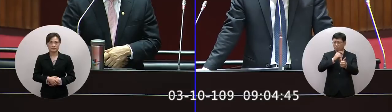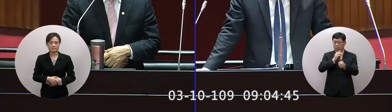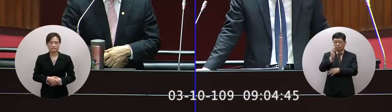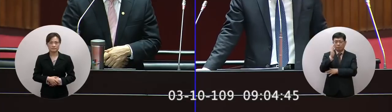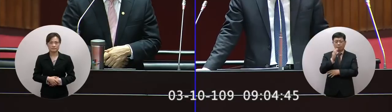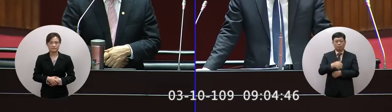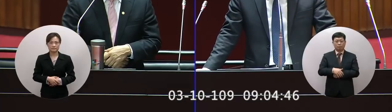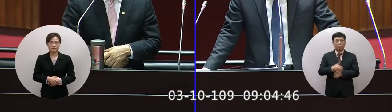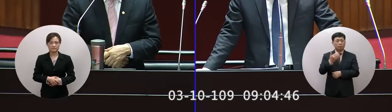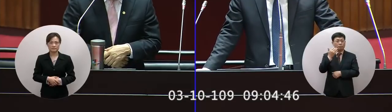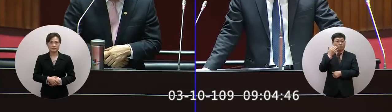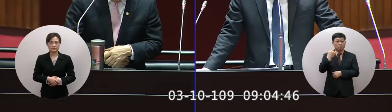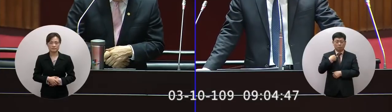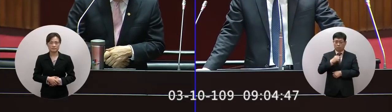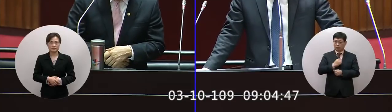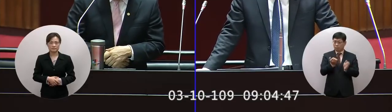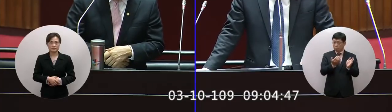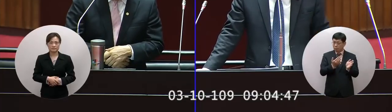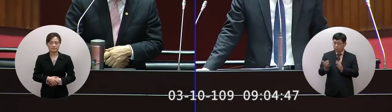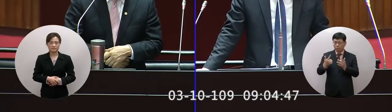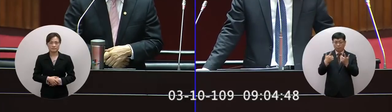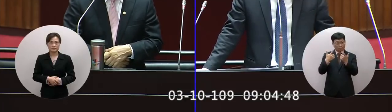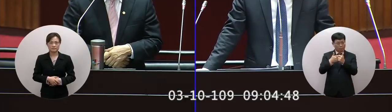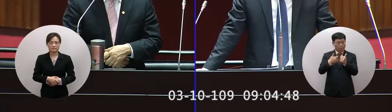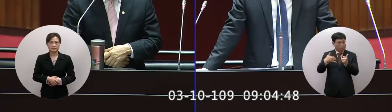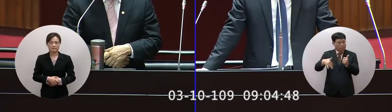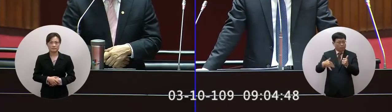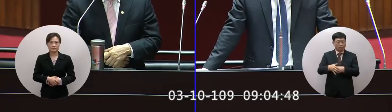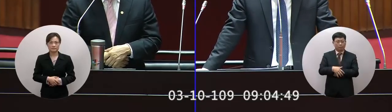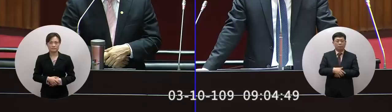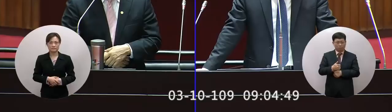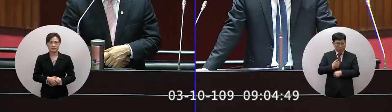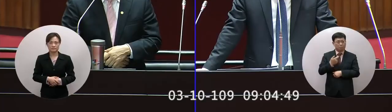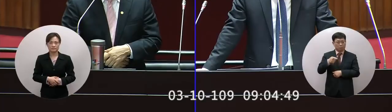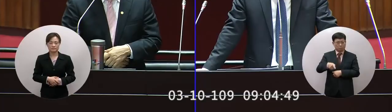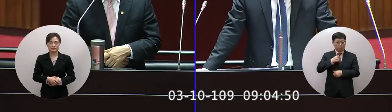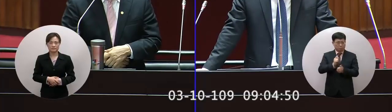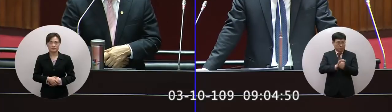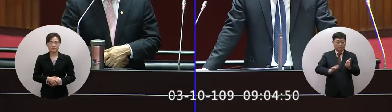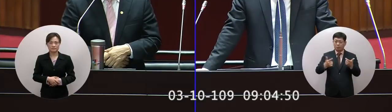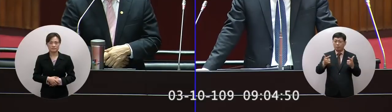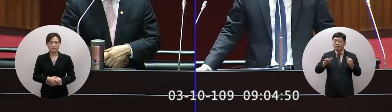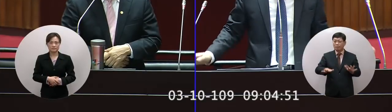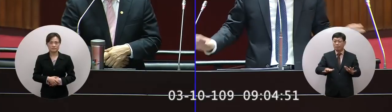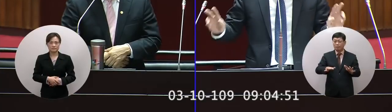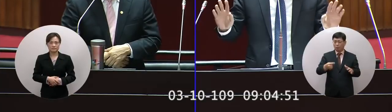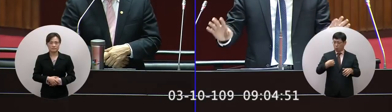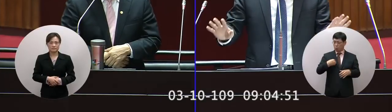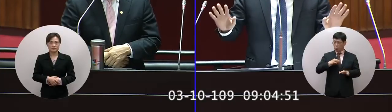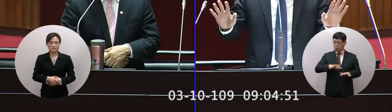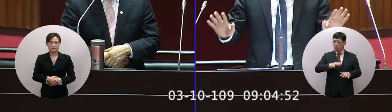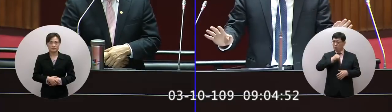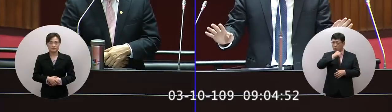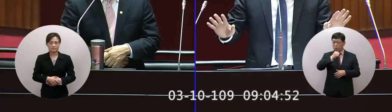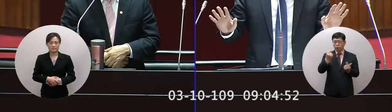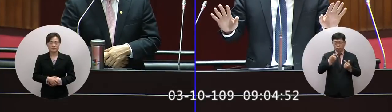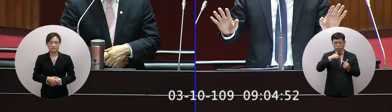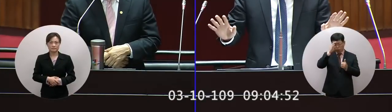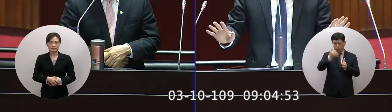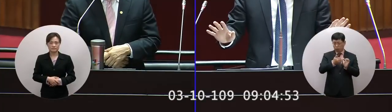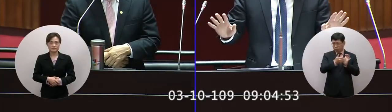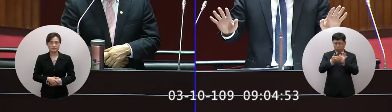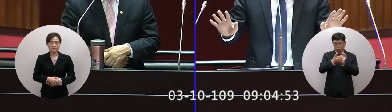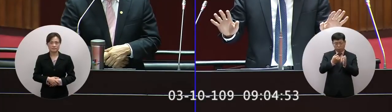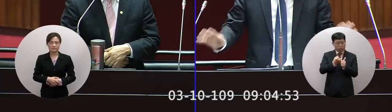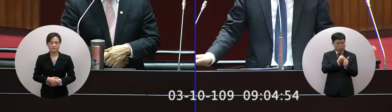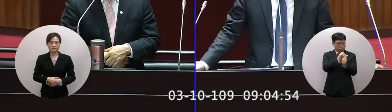政府，如果我们没有好好做因应的话。这个冲击不会因为说我们现在在疫情上